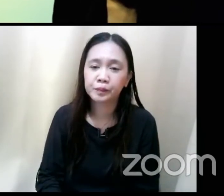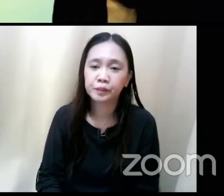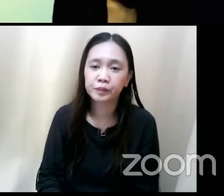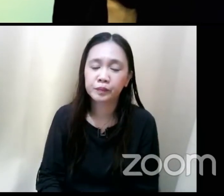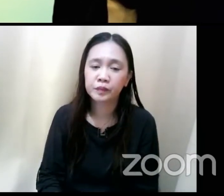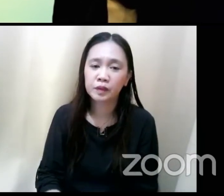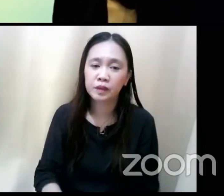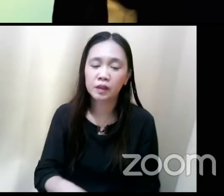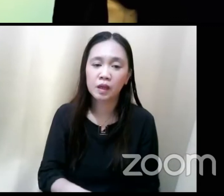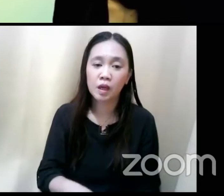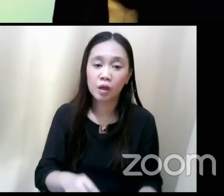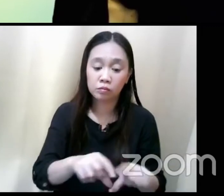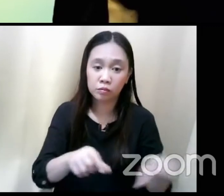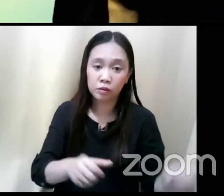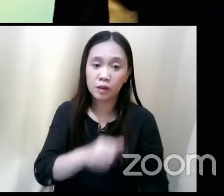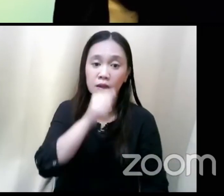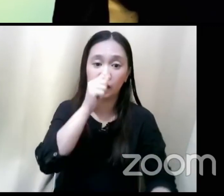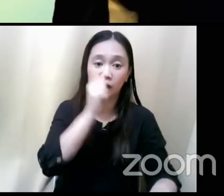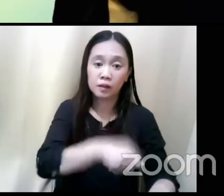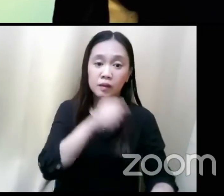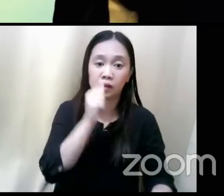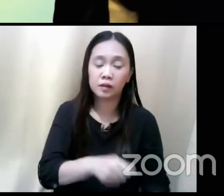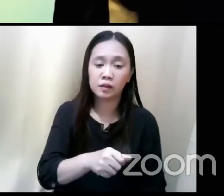pipe or ng table.